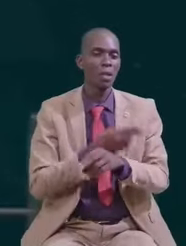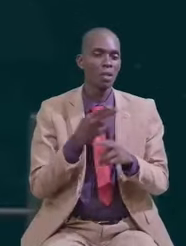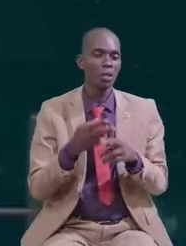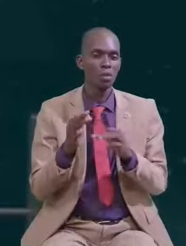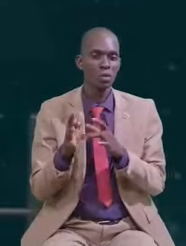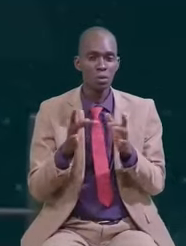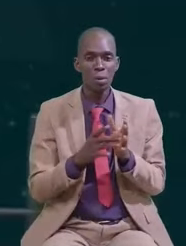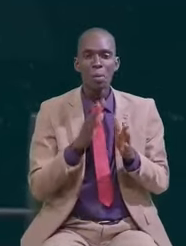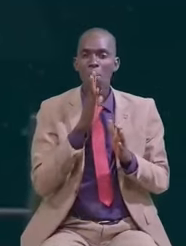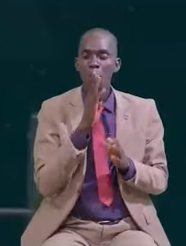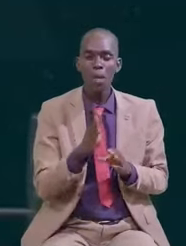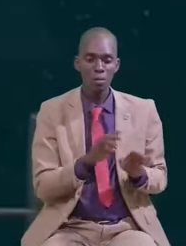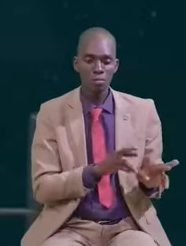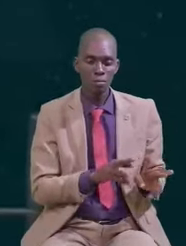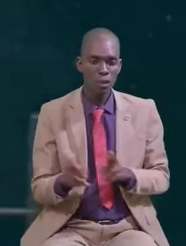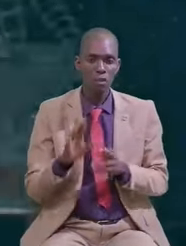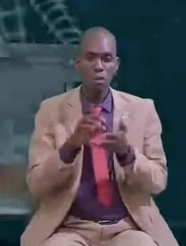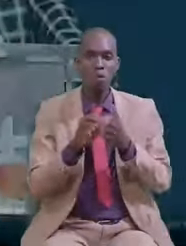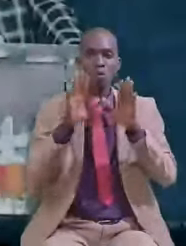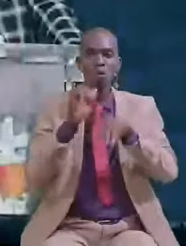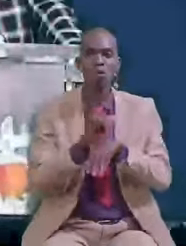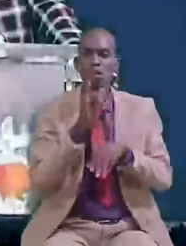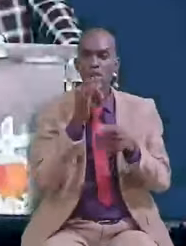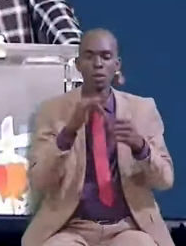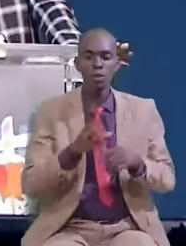apprêtez-vous, votre miracle viendra.